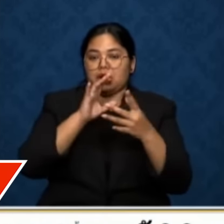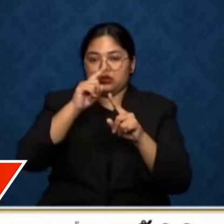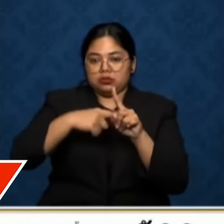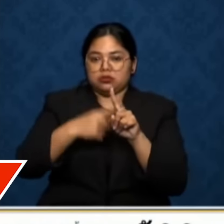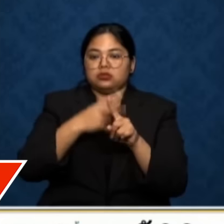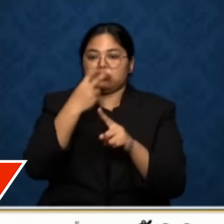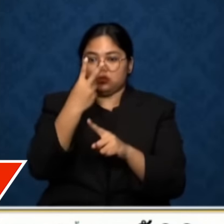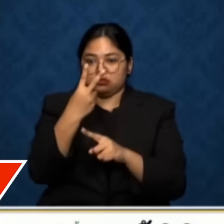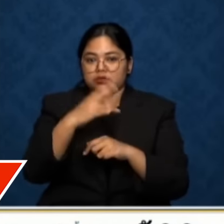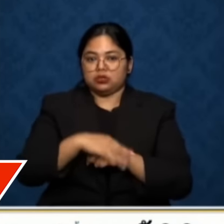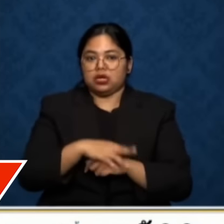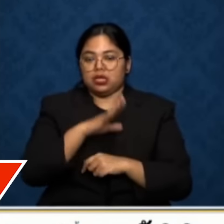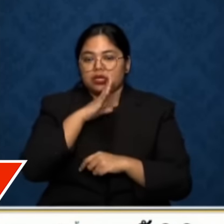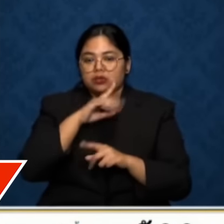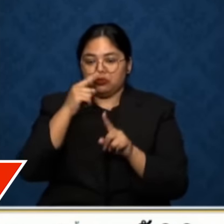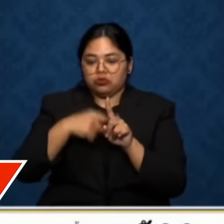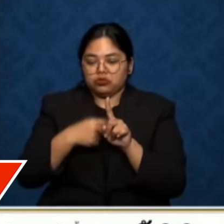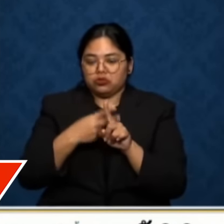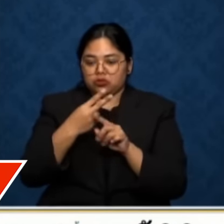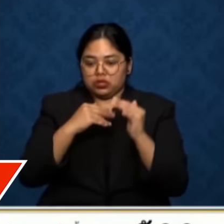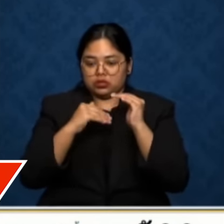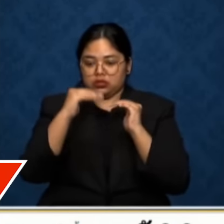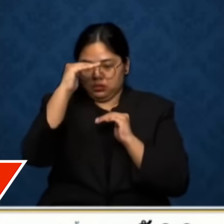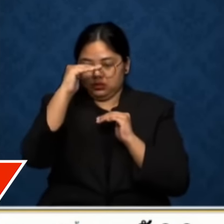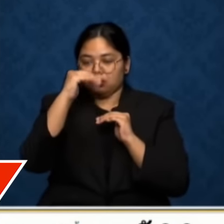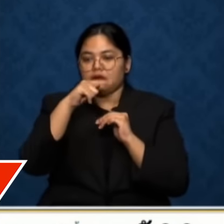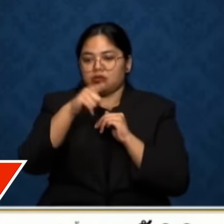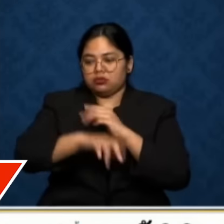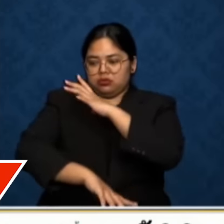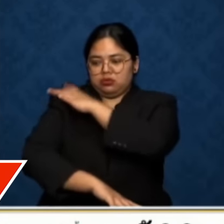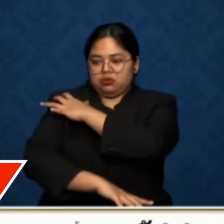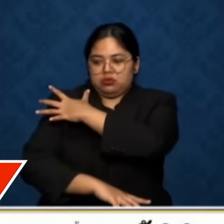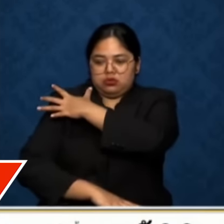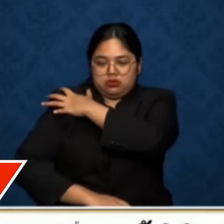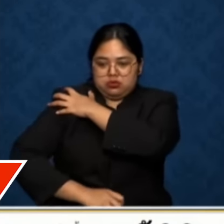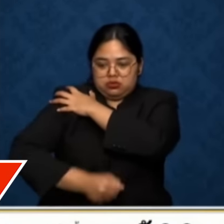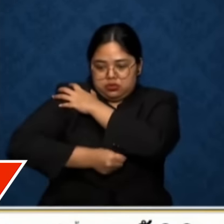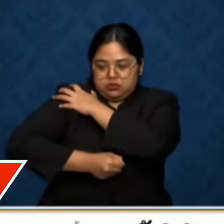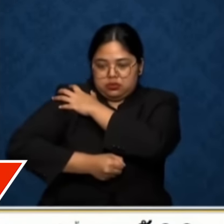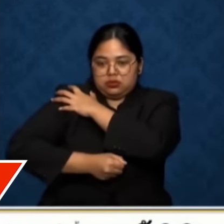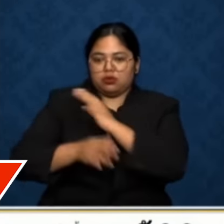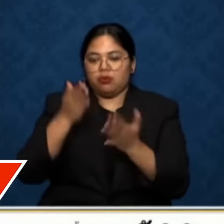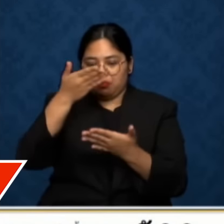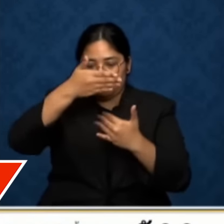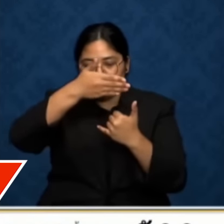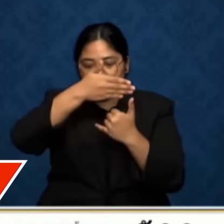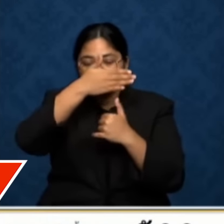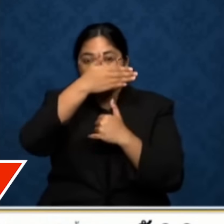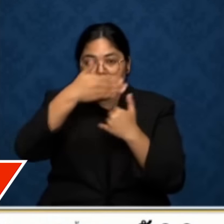ใส่เกิน2เดือนไหลติดครับไหลติดต้องผ่าใหม่ครับอันนี้ทำให้คนไข้เจ็บตัวฟรีนะครับ